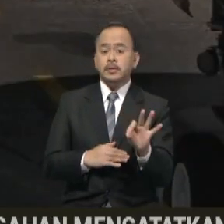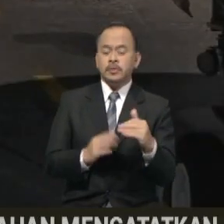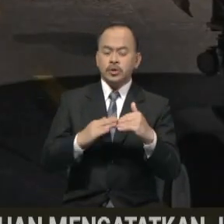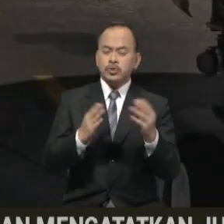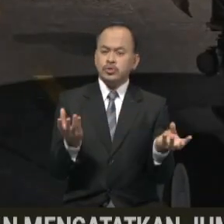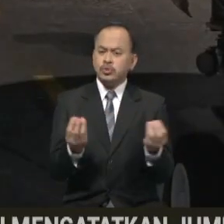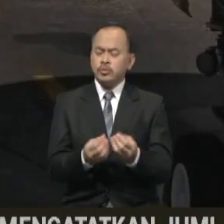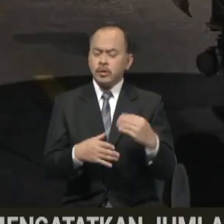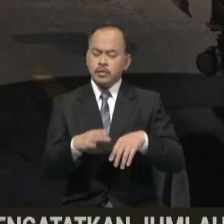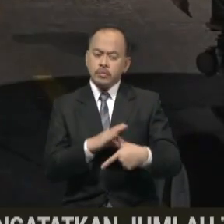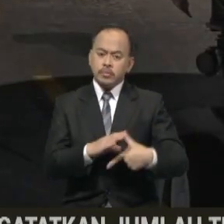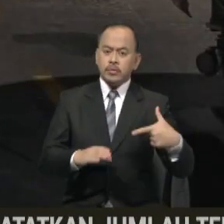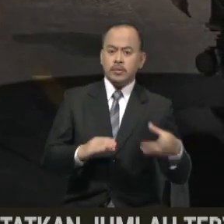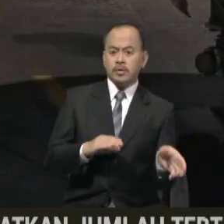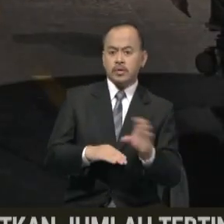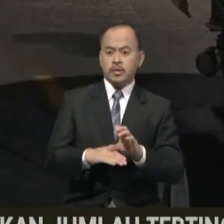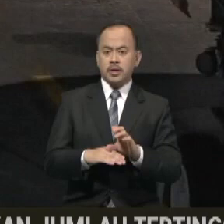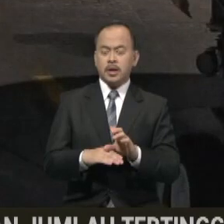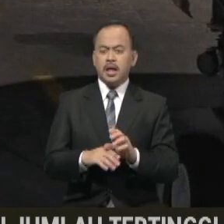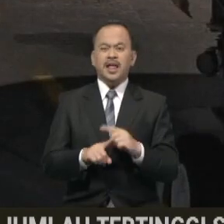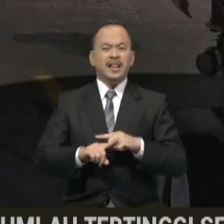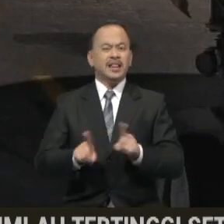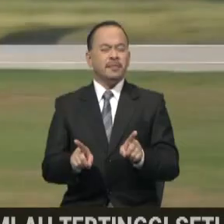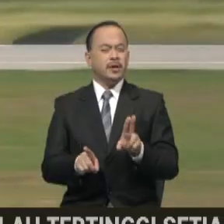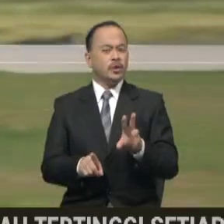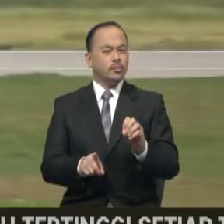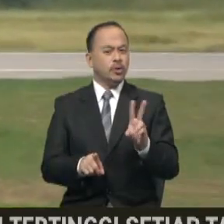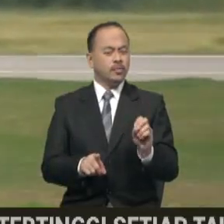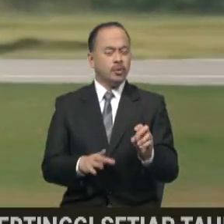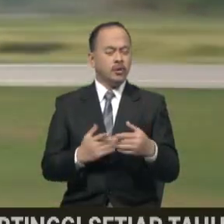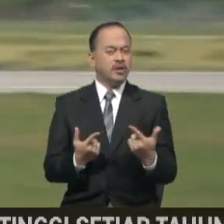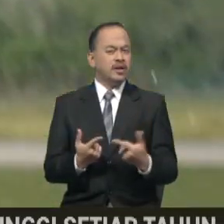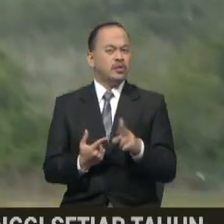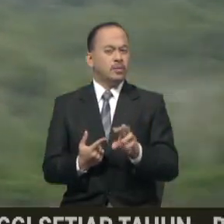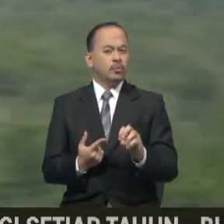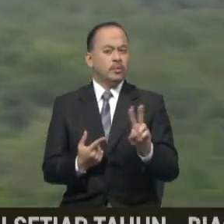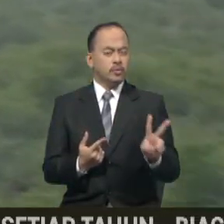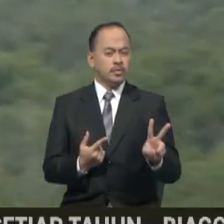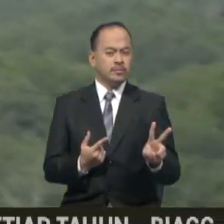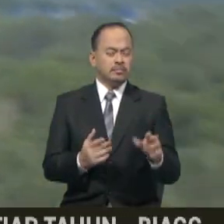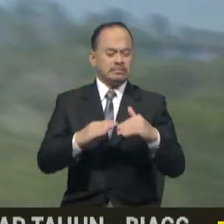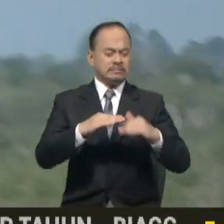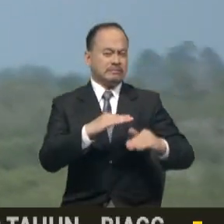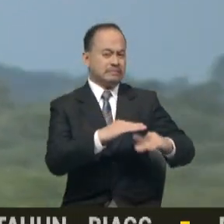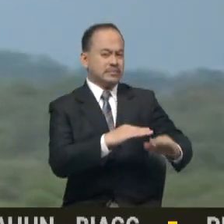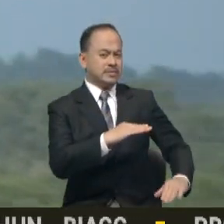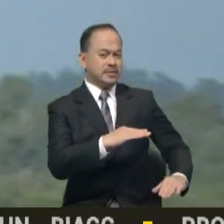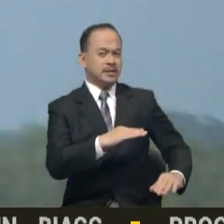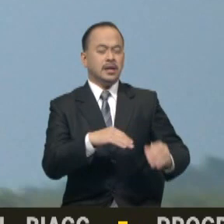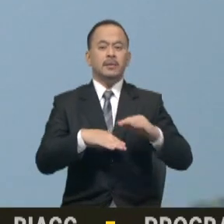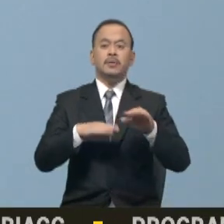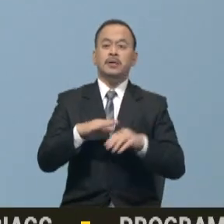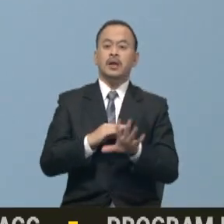jumlah kargo keluar meningkat. Namun pada tahun 2020 sehingga 2022, ia menurun di bawah